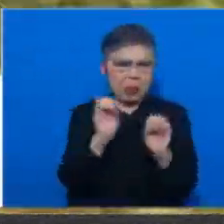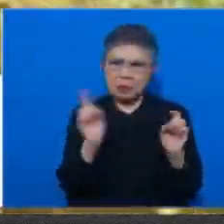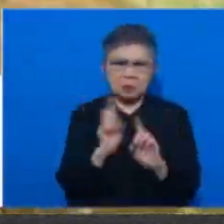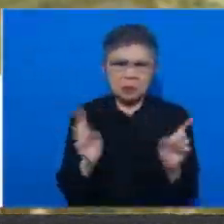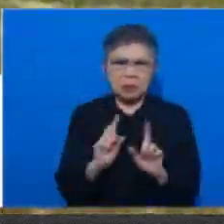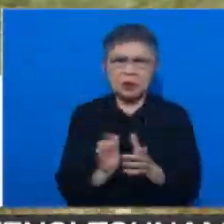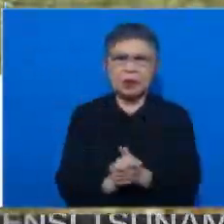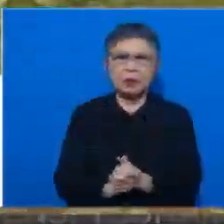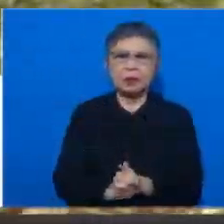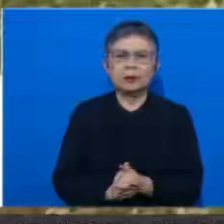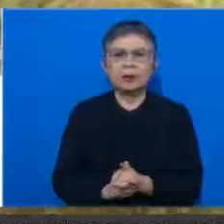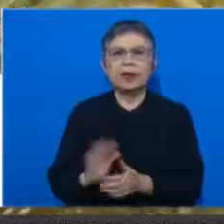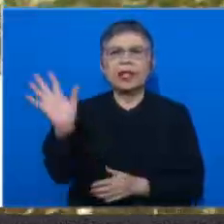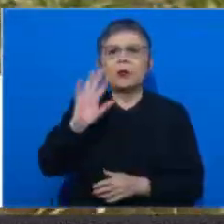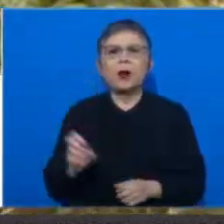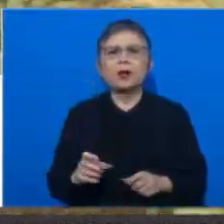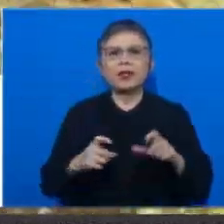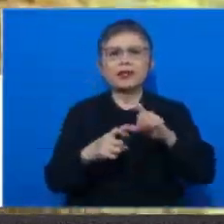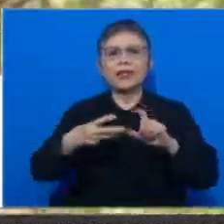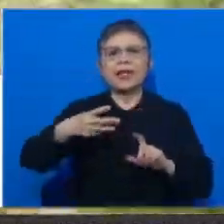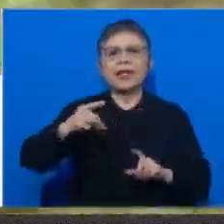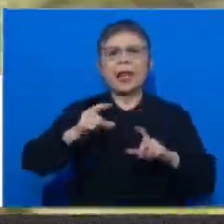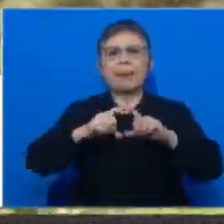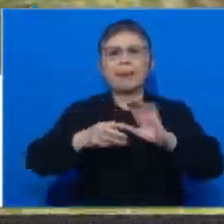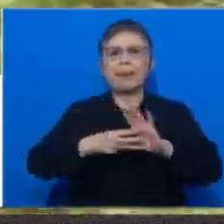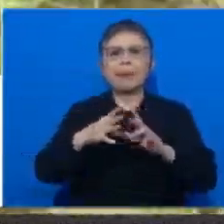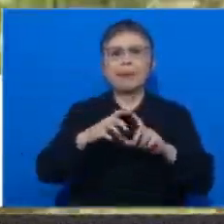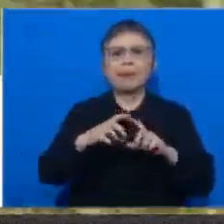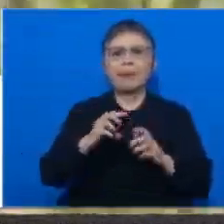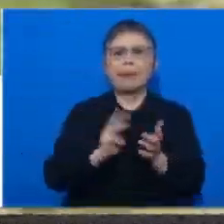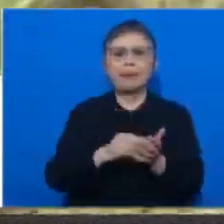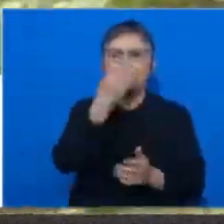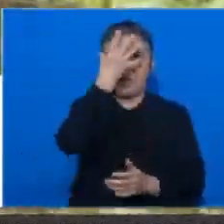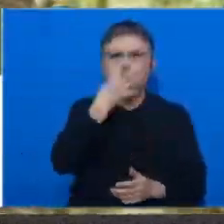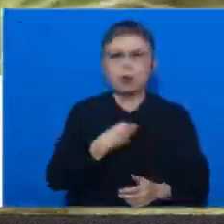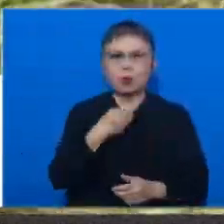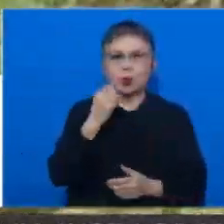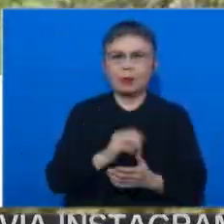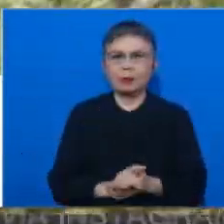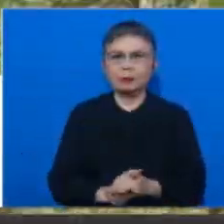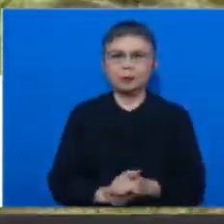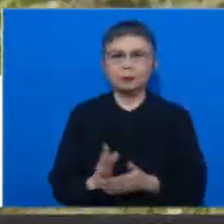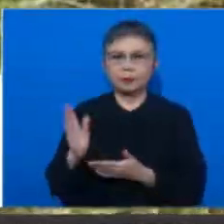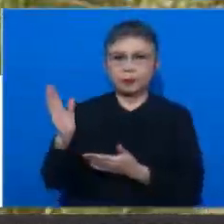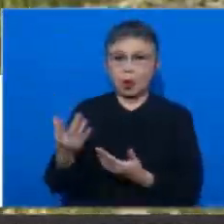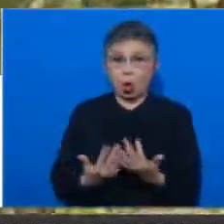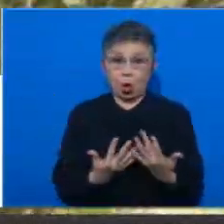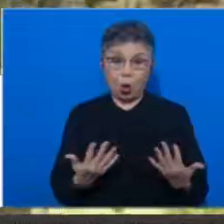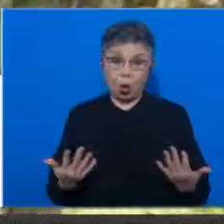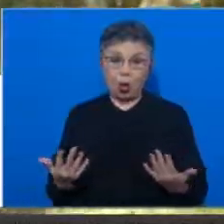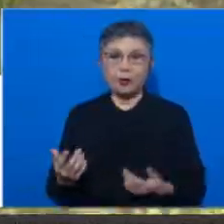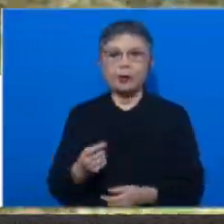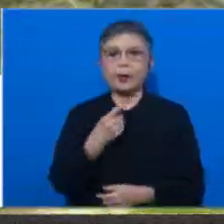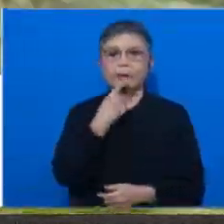Kecamatan Elpa Putih, Kabupaten Seram, bagian barat Maluku. Dikonfirmasi melalui sambungan telepon Jumat pagi, warga Huku Kecil